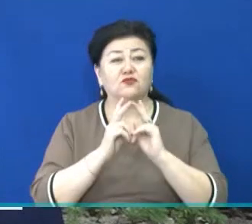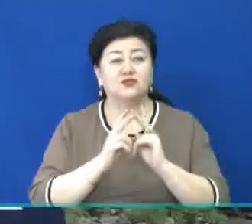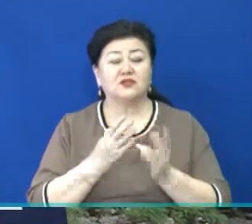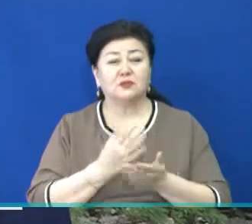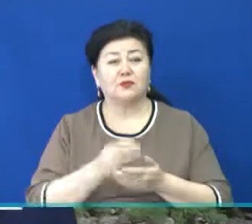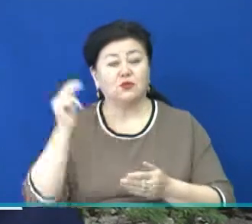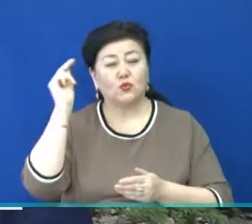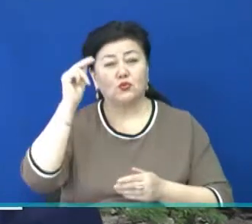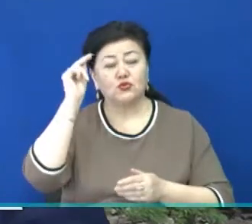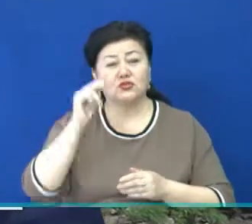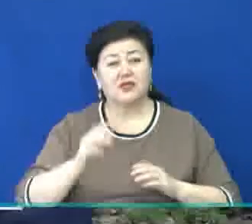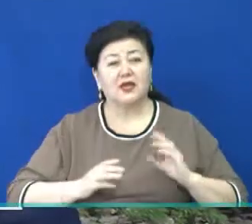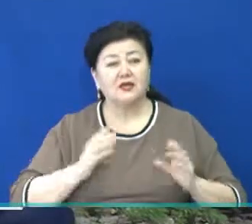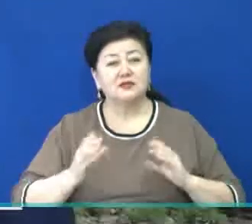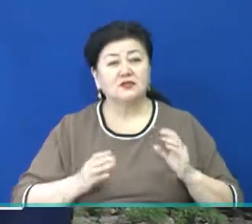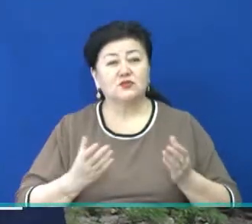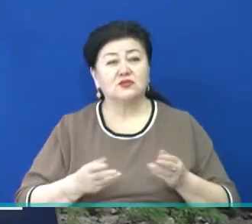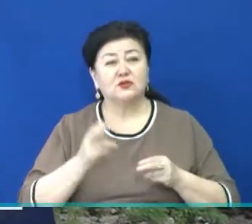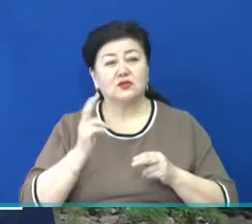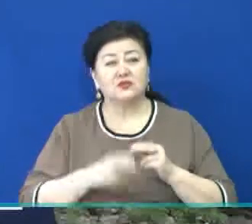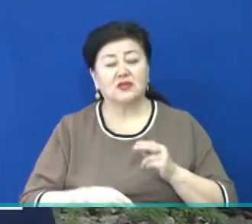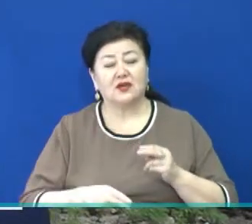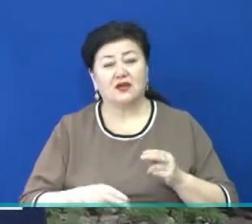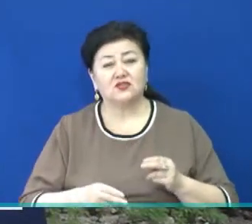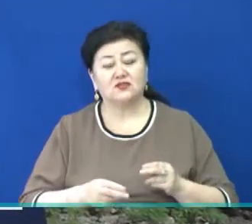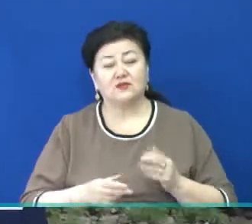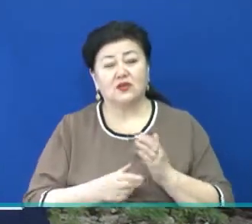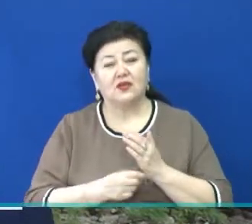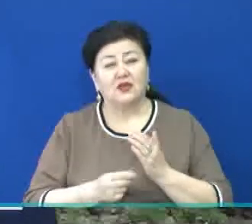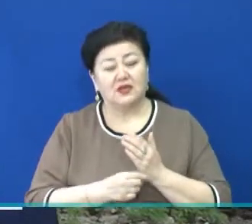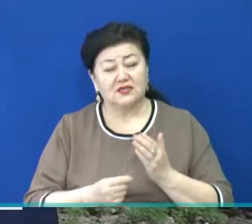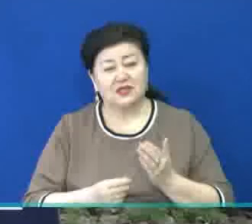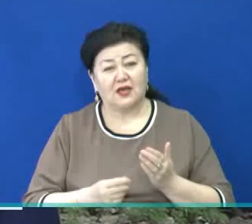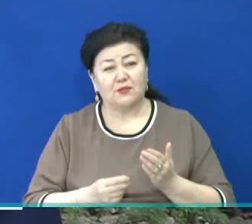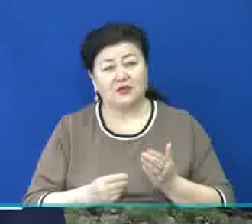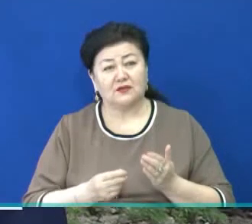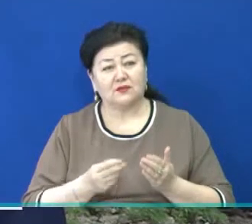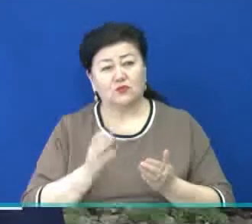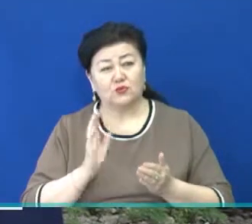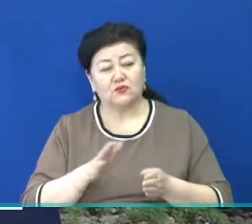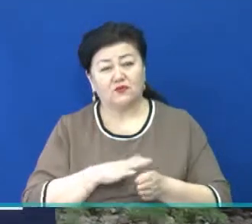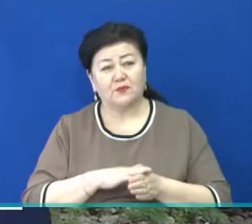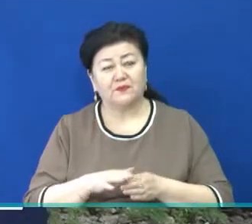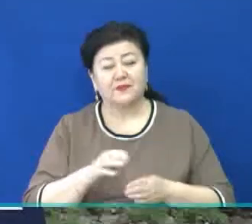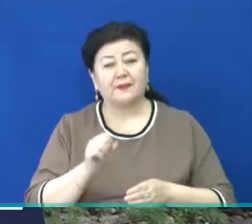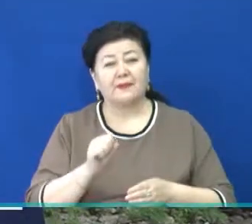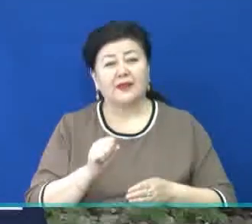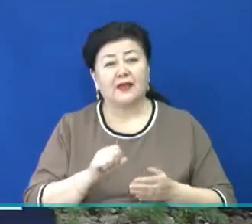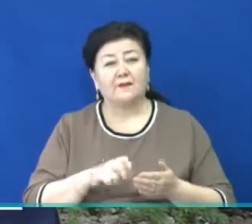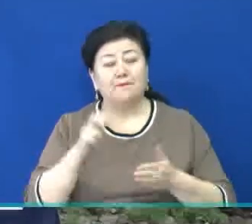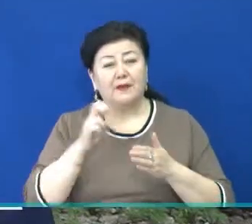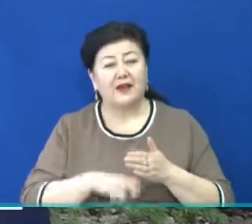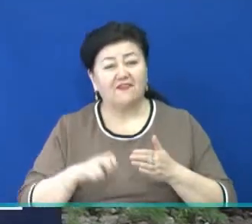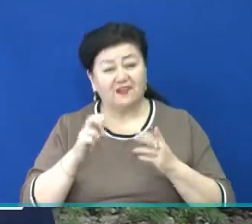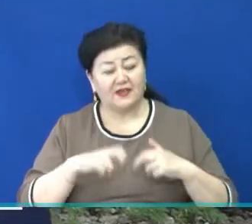оқып жатқан студенттердің бітіруші мемлекеттік емтиханды тапсыруды біздің аттестациямен біріктіру,